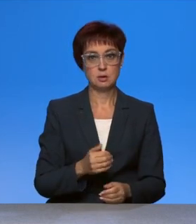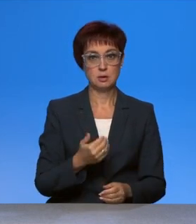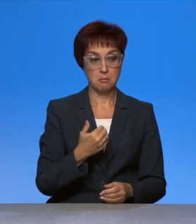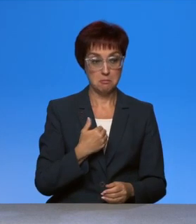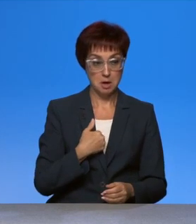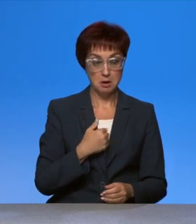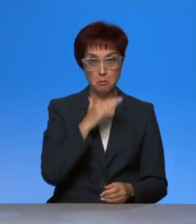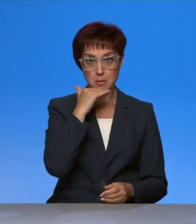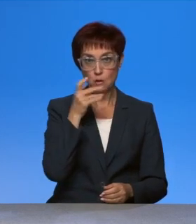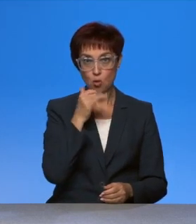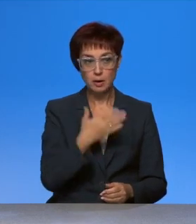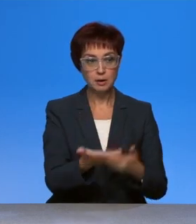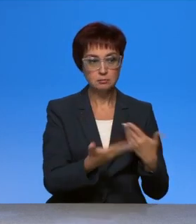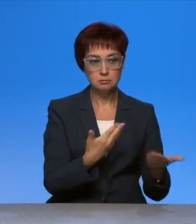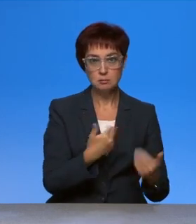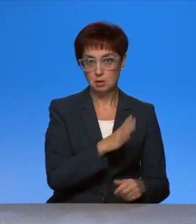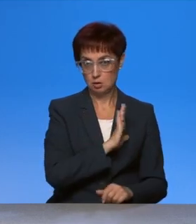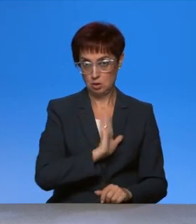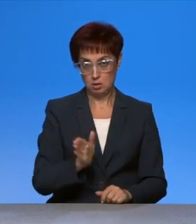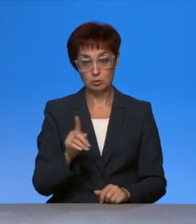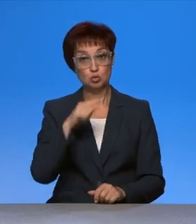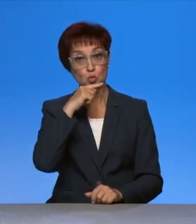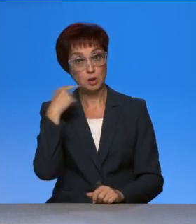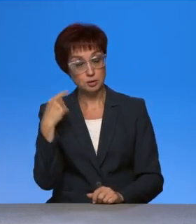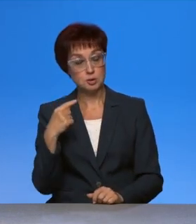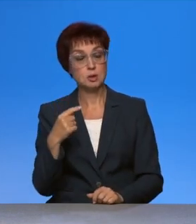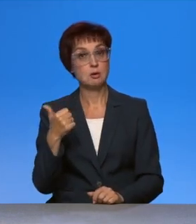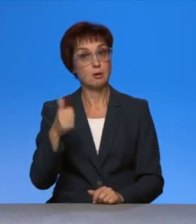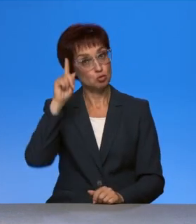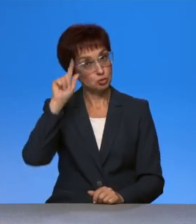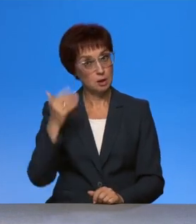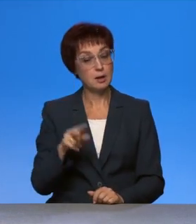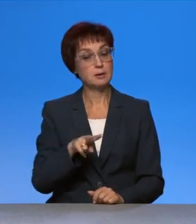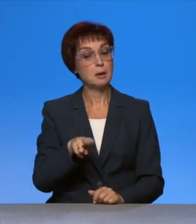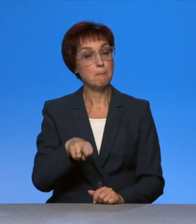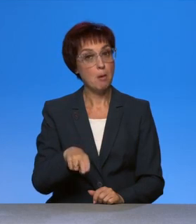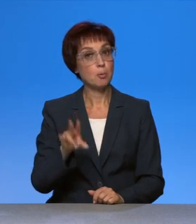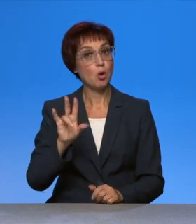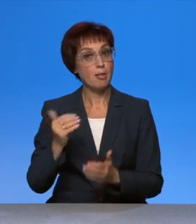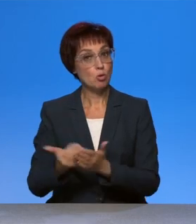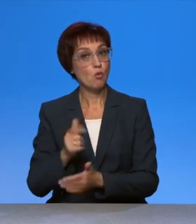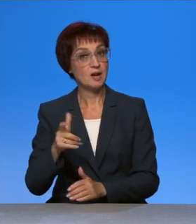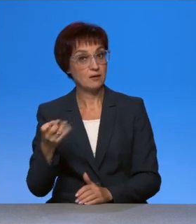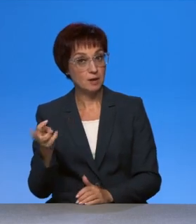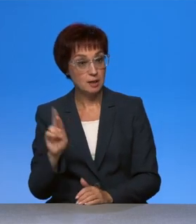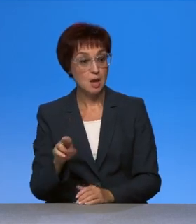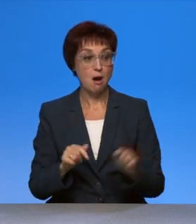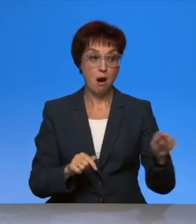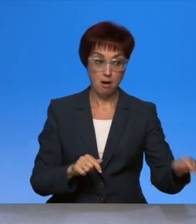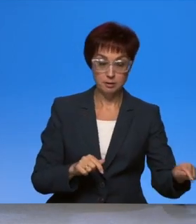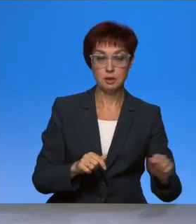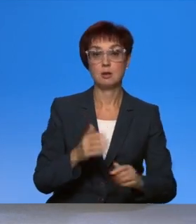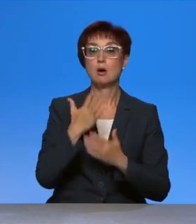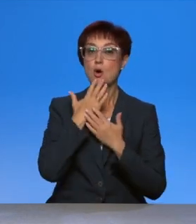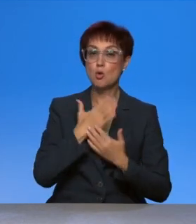лет, но в России хорошо знают о Папуа-Новой Гвинее, а в Папуа-Новой Гвинее очень хорошо относятся к России, очень любят Миклуха Маклая.